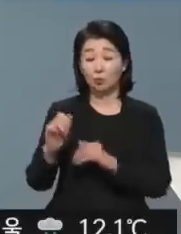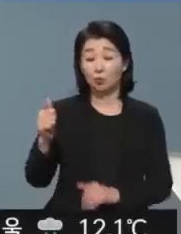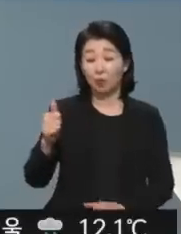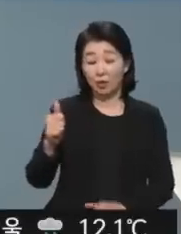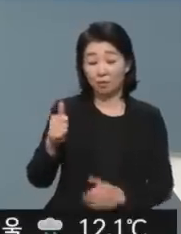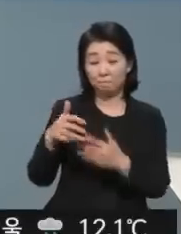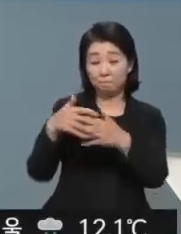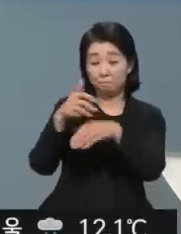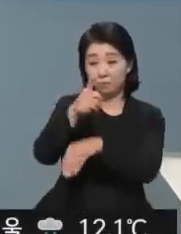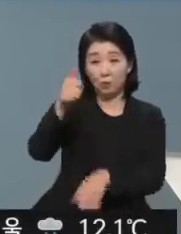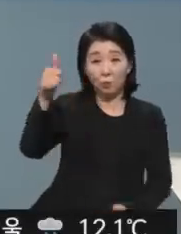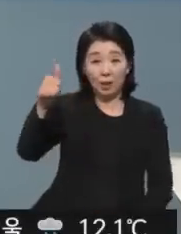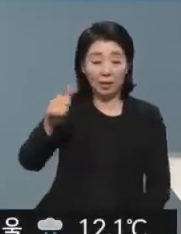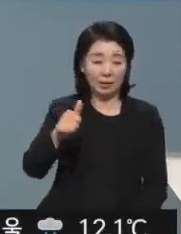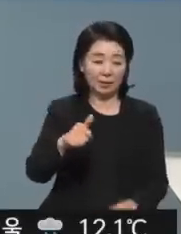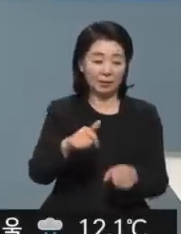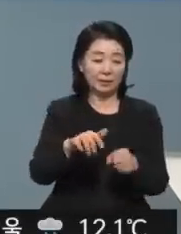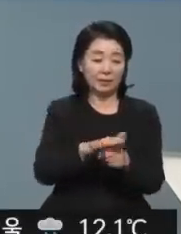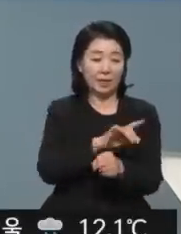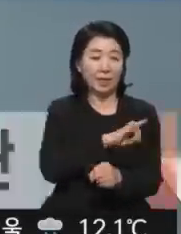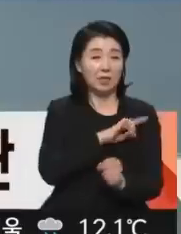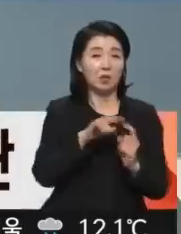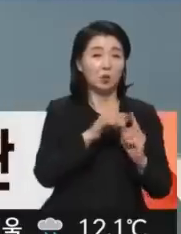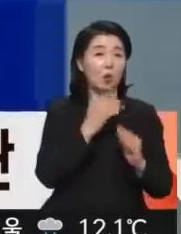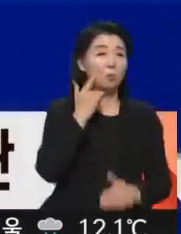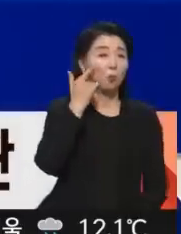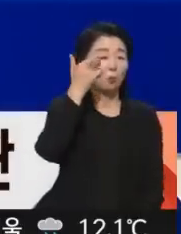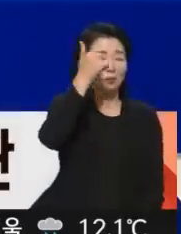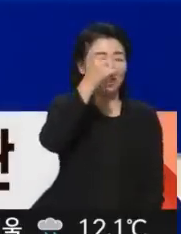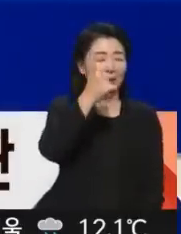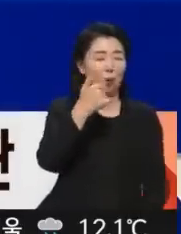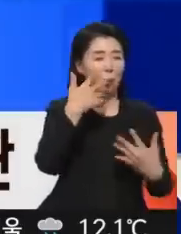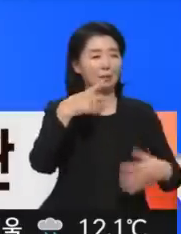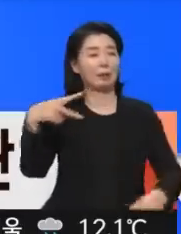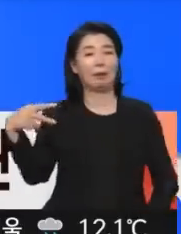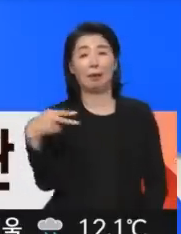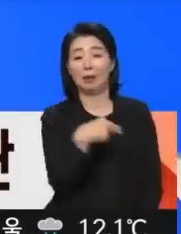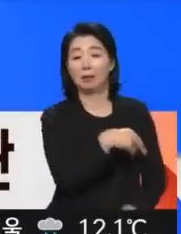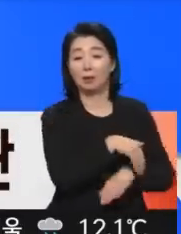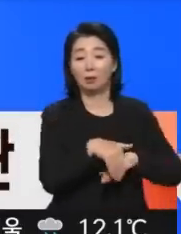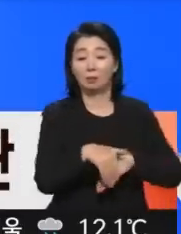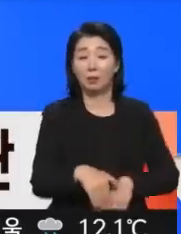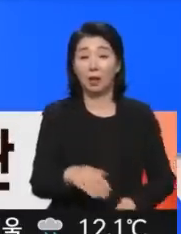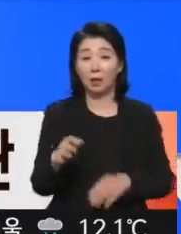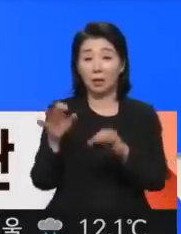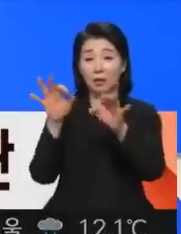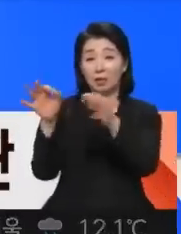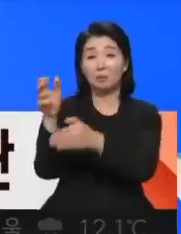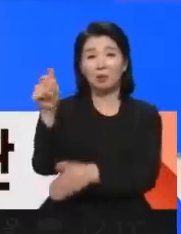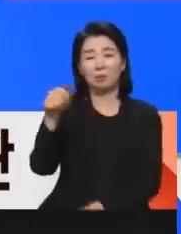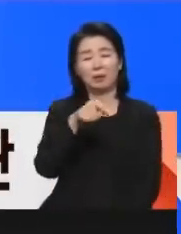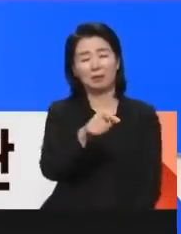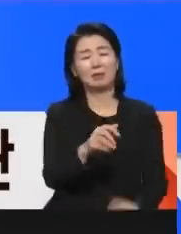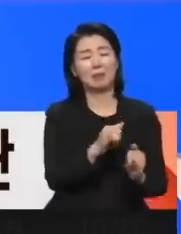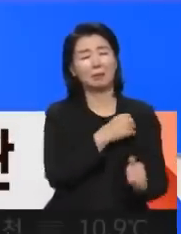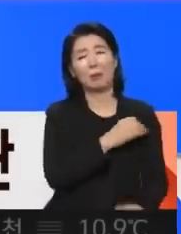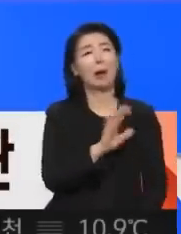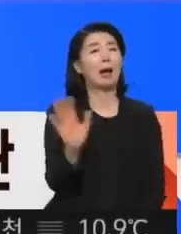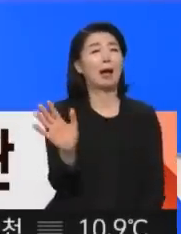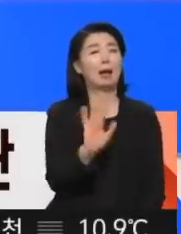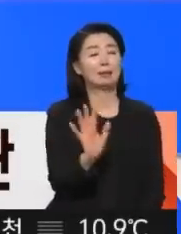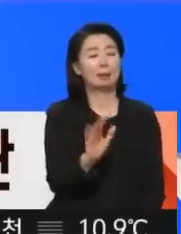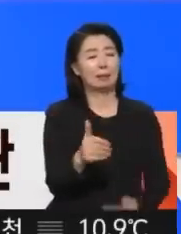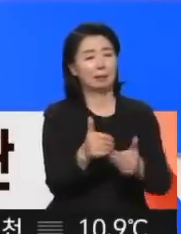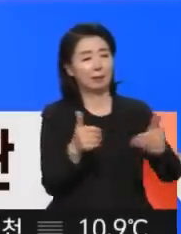국민의힘 지도부가 사랑제일교회 목사 전광훈 씨와 본격적으로 선긋기에 나섰습니다. 김기현 대표는 그 사람은 당원도 아니다 이렇게